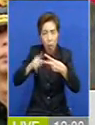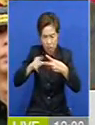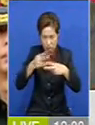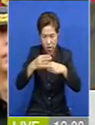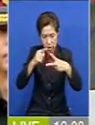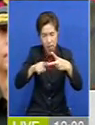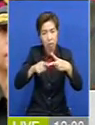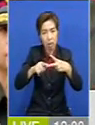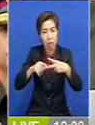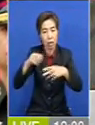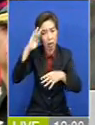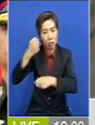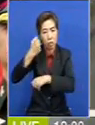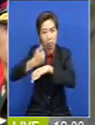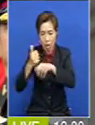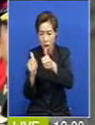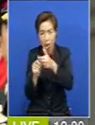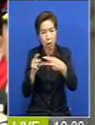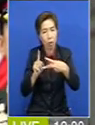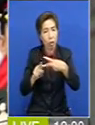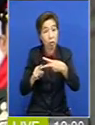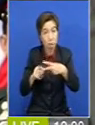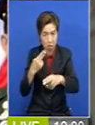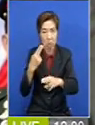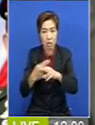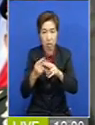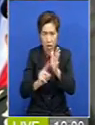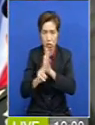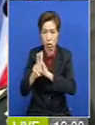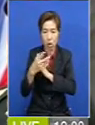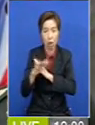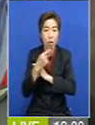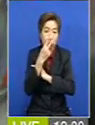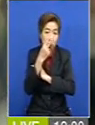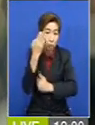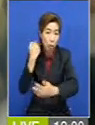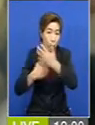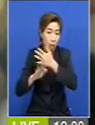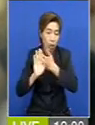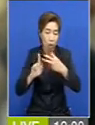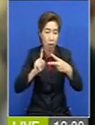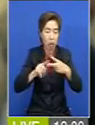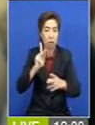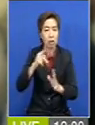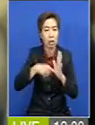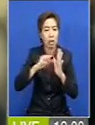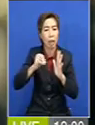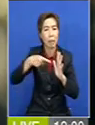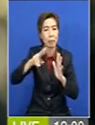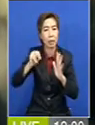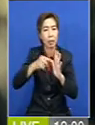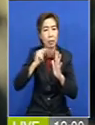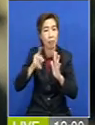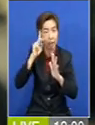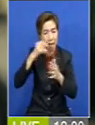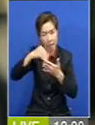ค่ะก็ติดโผครม.คราวนี้เข้ามาครั้งที่2แล้วนะคะไปดูประวัติของบิ๊กโชยค่ะพลเอกกัมปนาทเป็นนักเรียนเตรียมทห